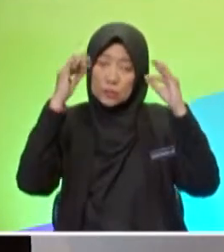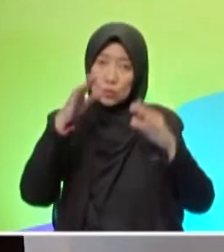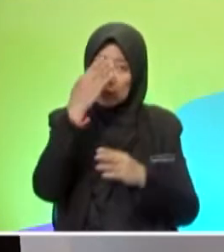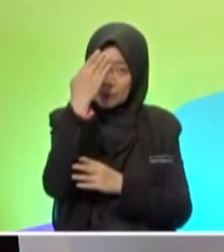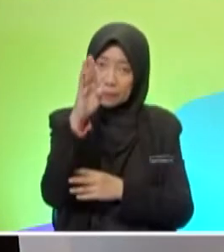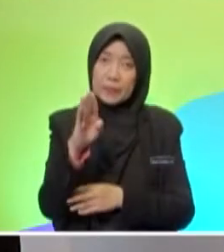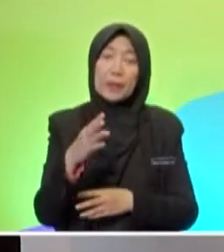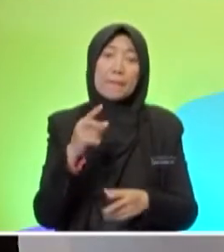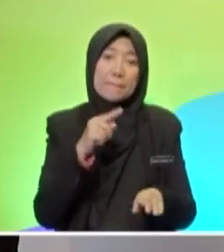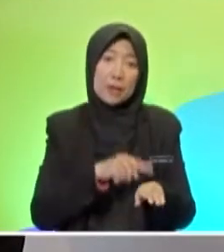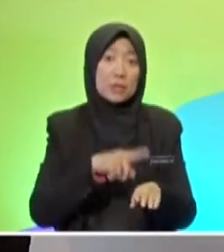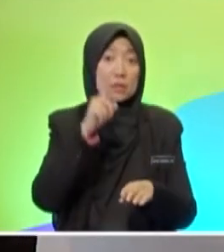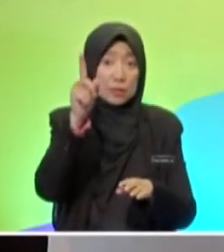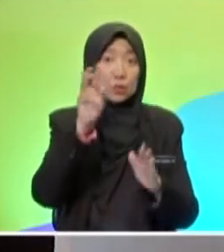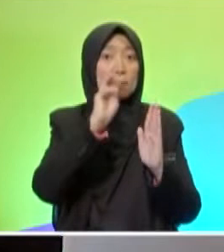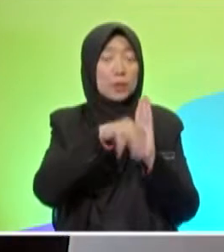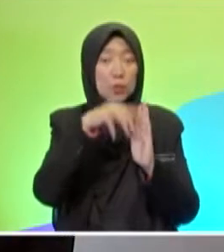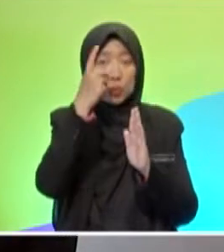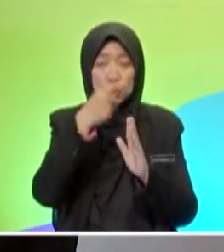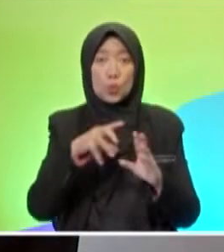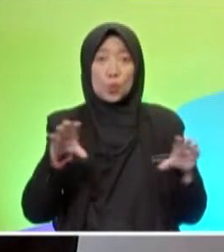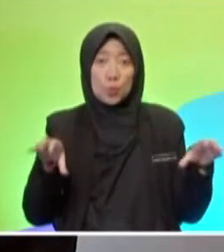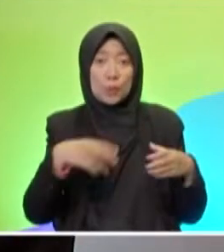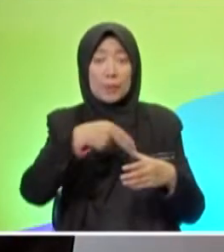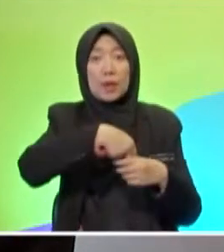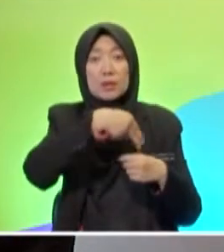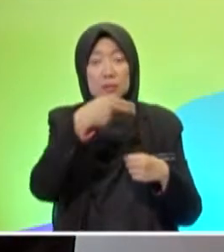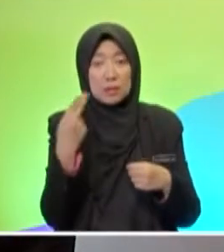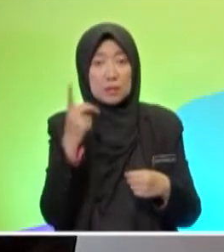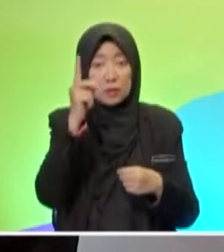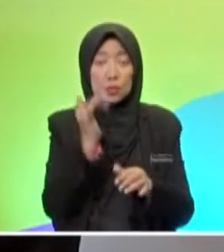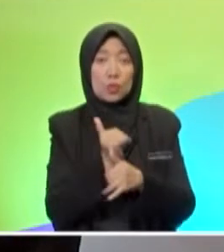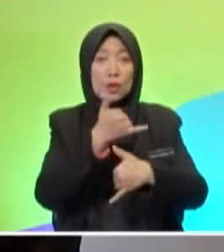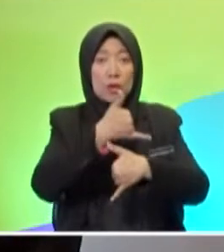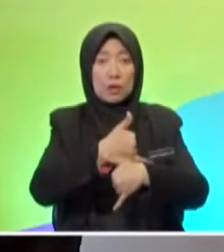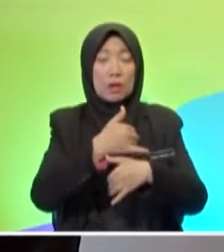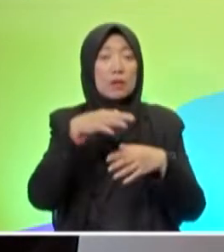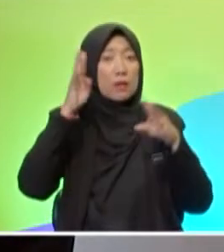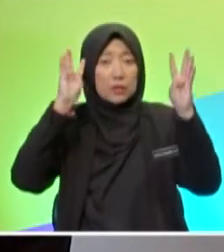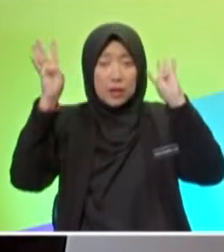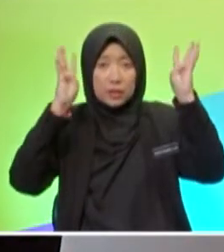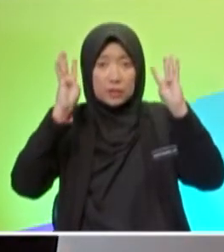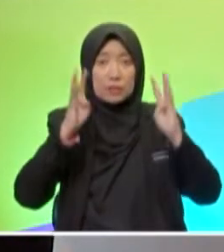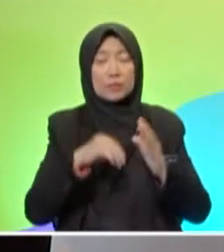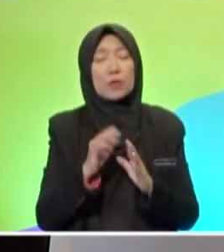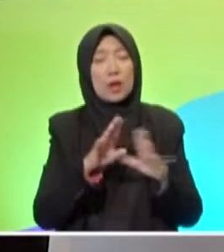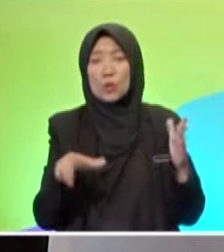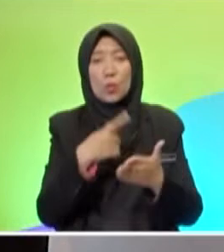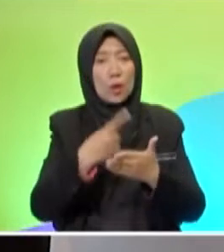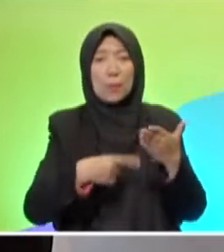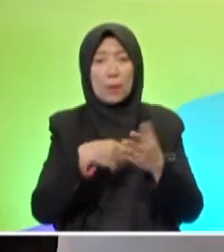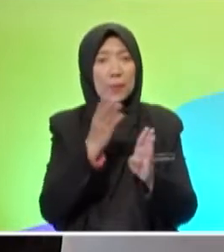masih kepada anda selama 1 meneh untuk Anda hasilkan satu karya kreatif karya ke Tini belagu dalam banyak bentuk